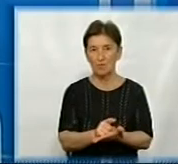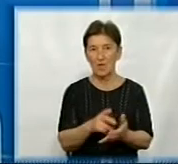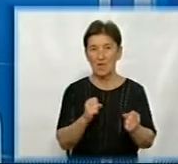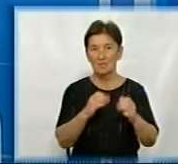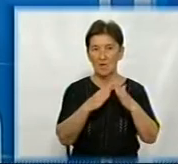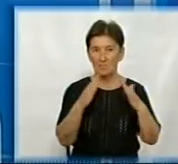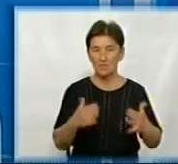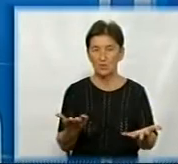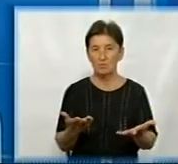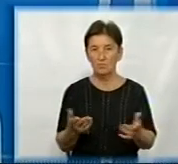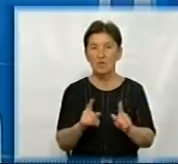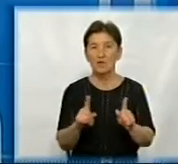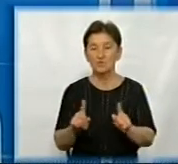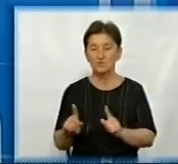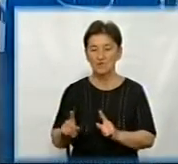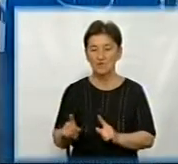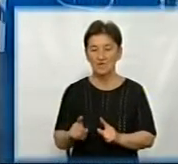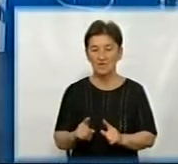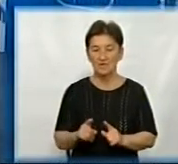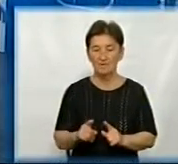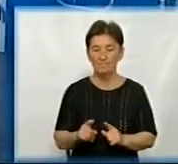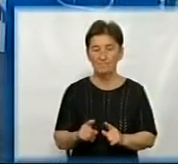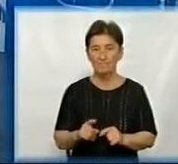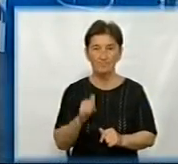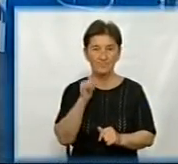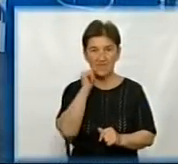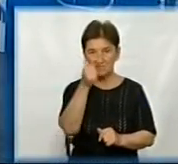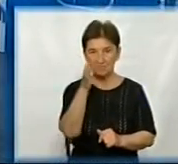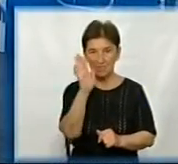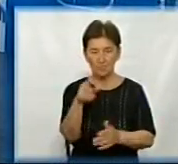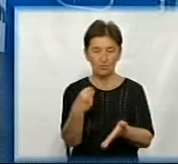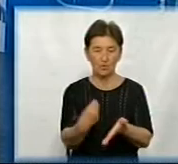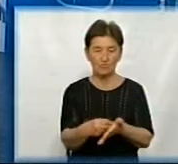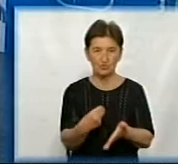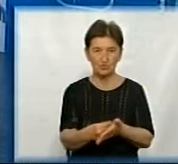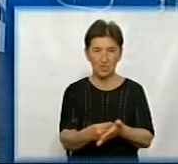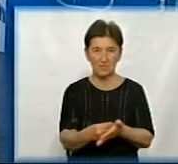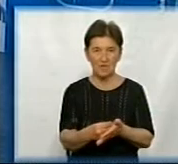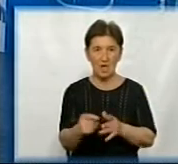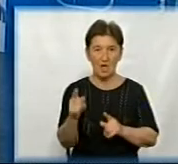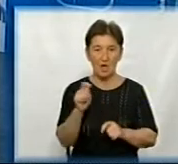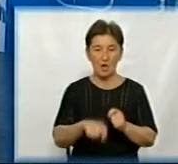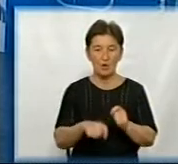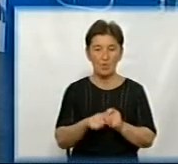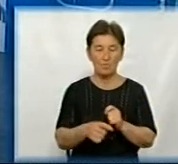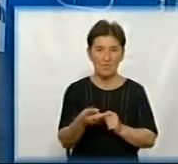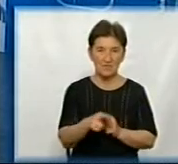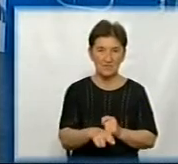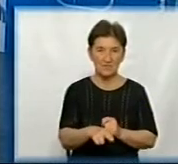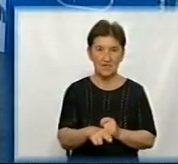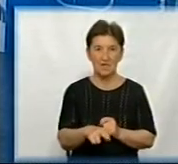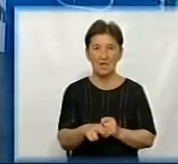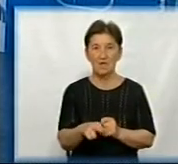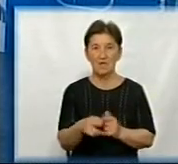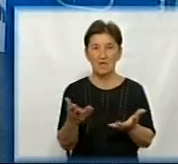Сесія, виконком, що там далі, яка процедура? Завтра буде бюджетна комісія, профільна бюджетна із питань податкової